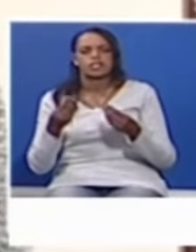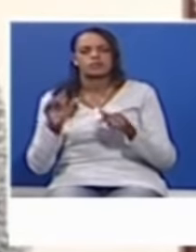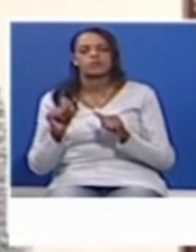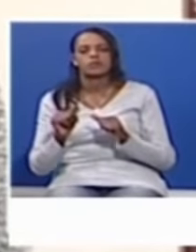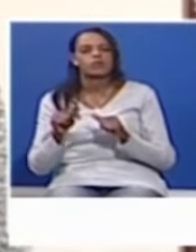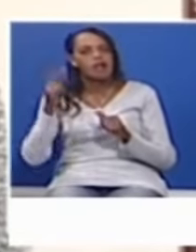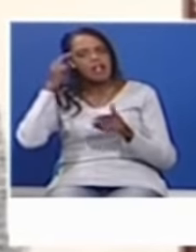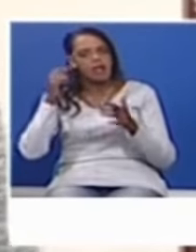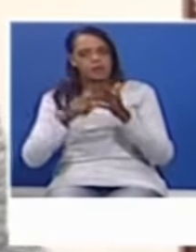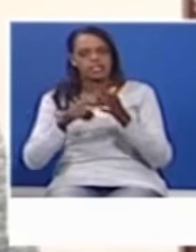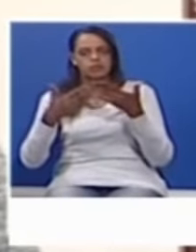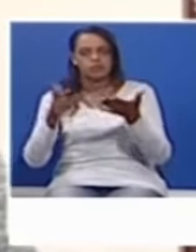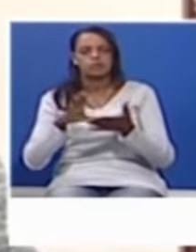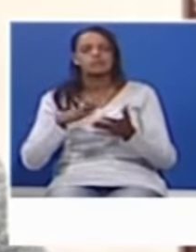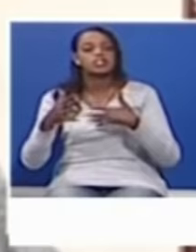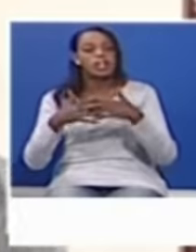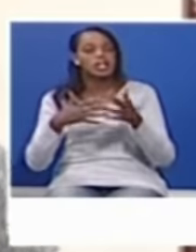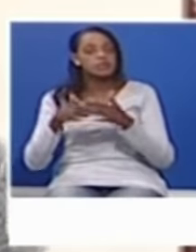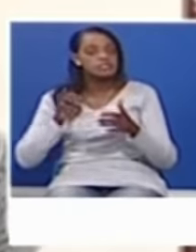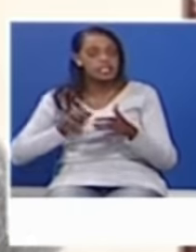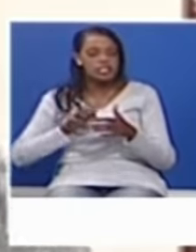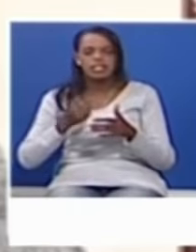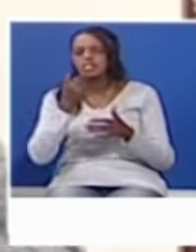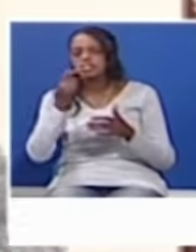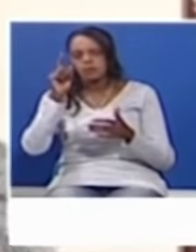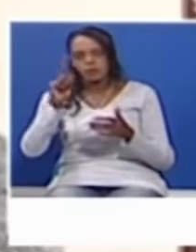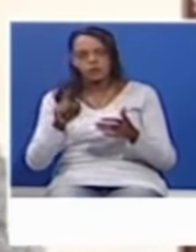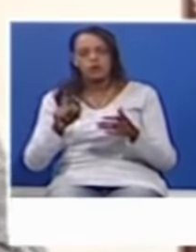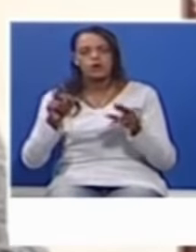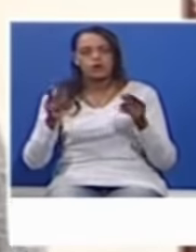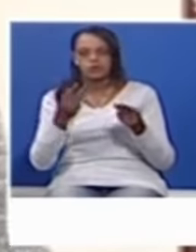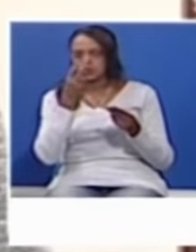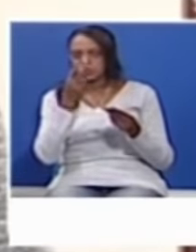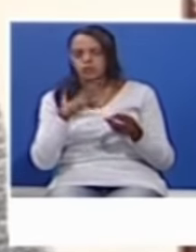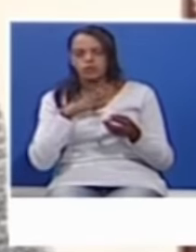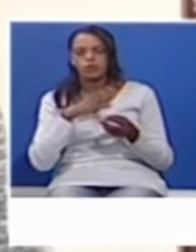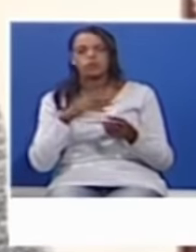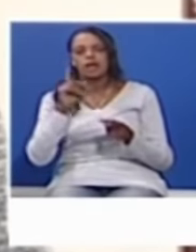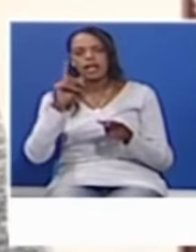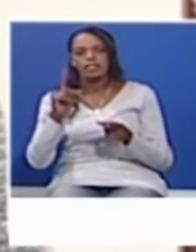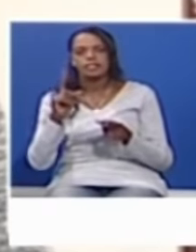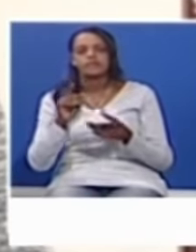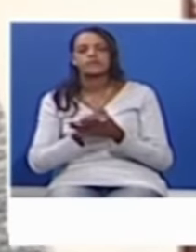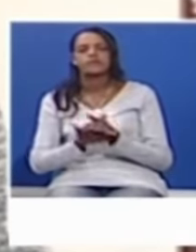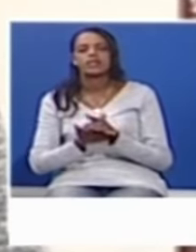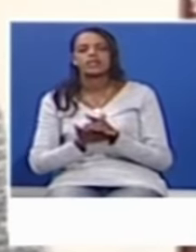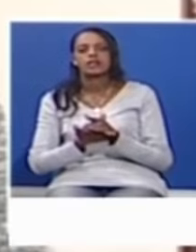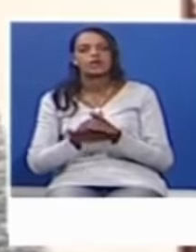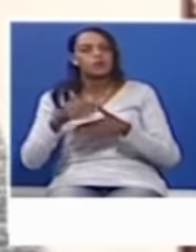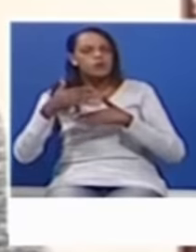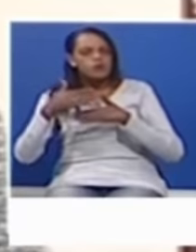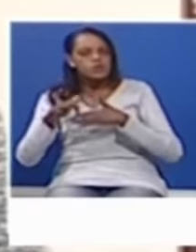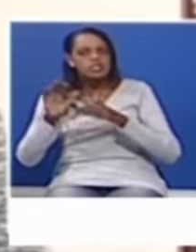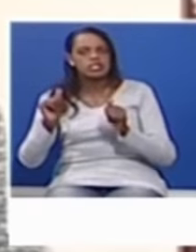ሒዝናዮም ወይ ዕላማታት ሒዝናዮም ክንሰርሓሎም ዝፀናሕና ንዝብል ሕቶ ከምዚ ትርእይዎ ዘለኹም ሓደ ርሑውነት ናይ